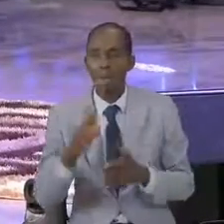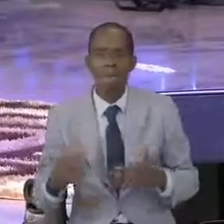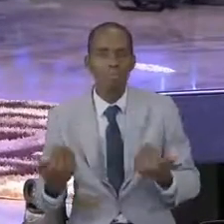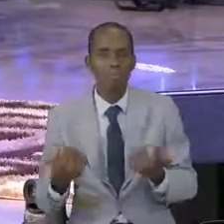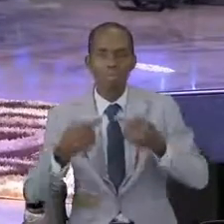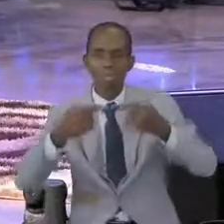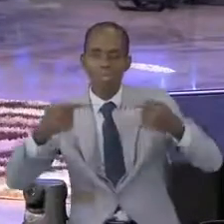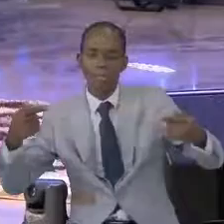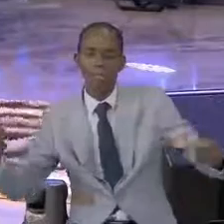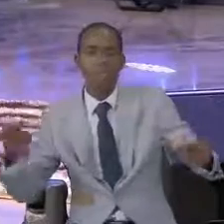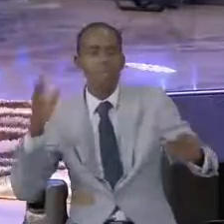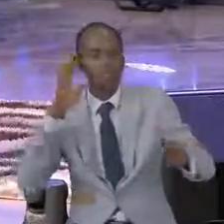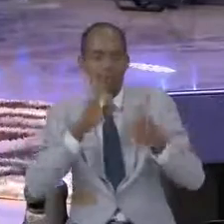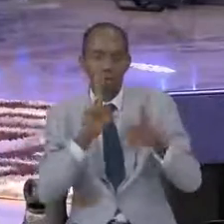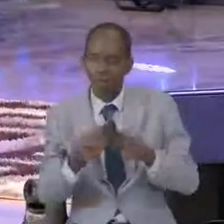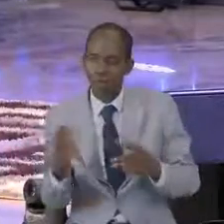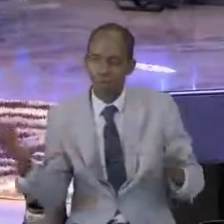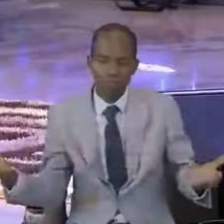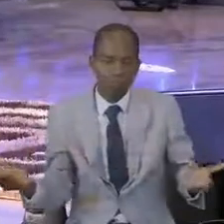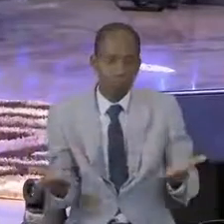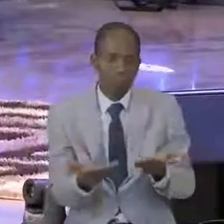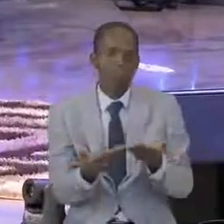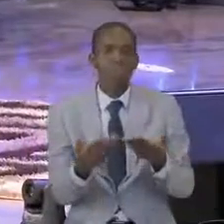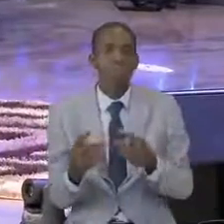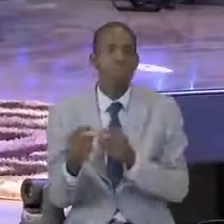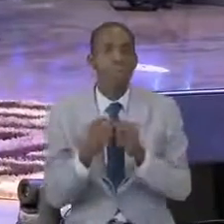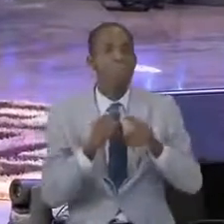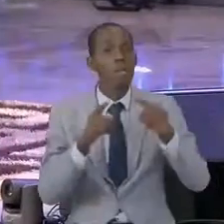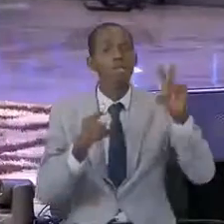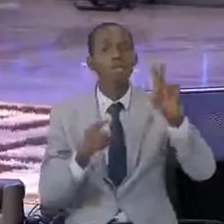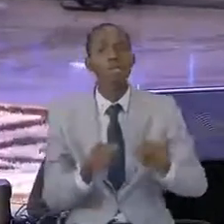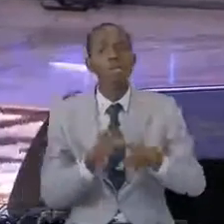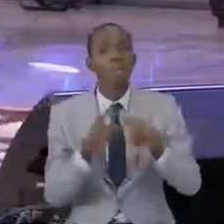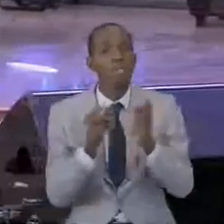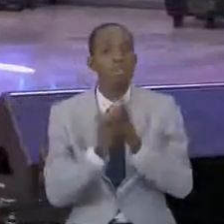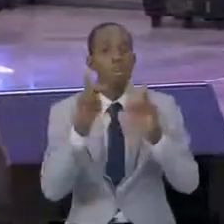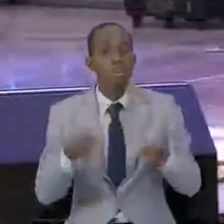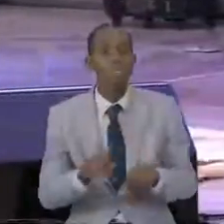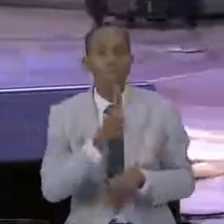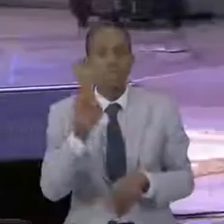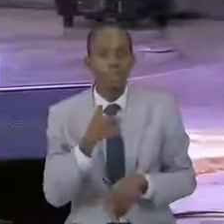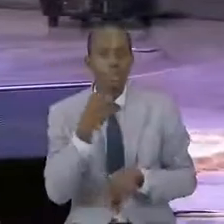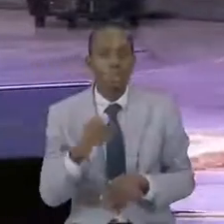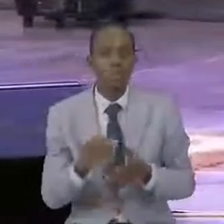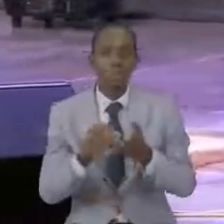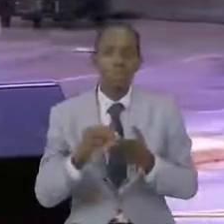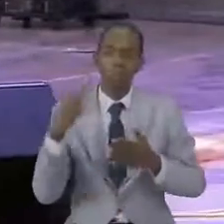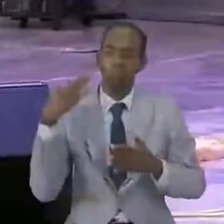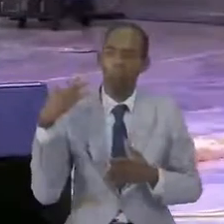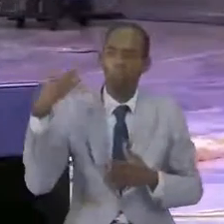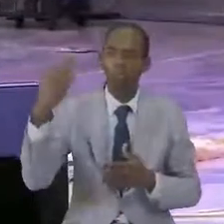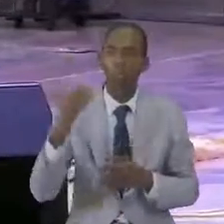où on pensait que il va vraiment réconcilier et être médiateur ou imm il